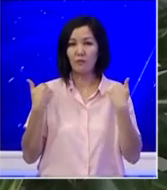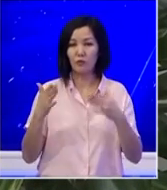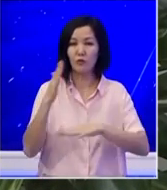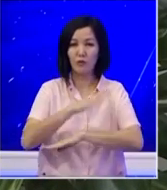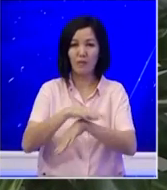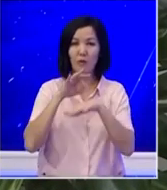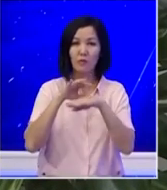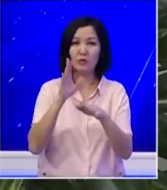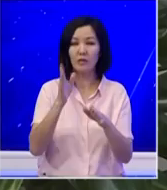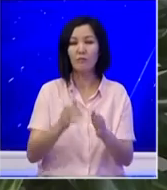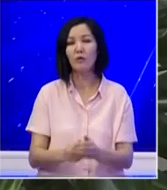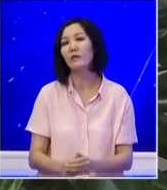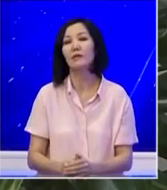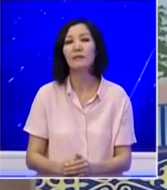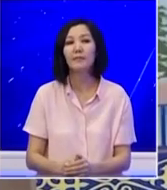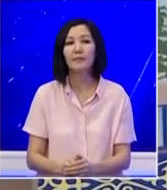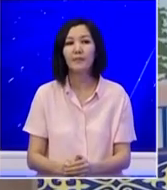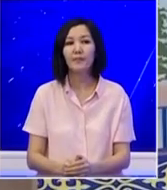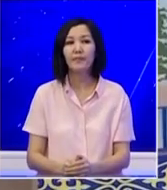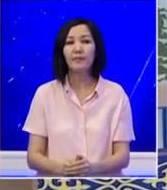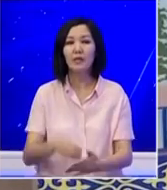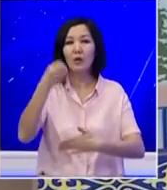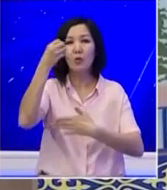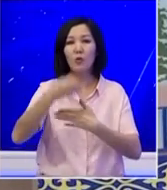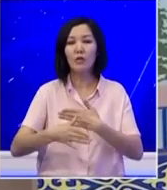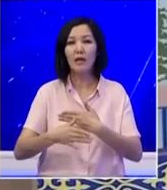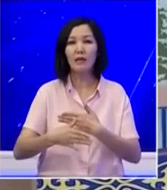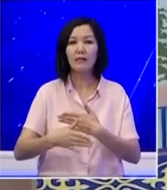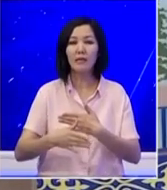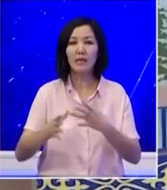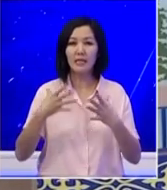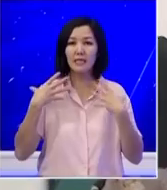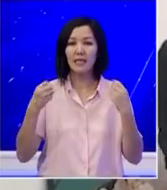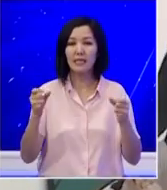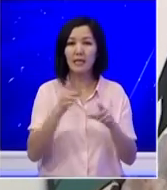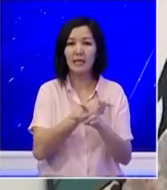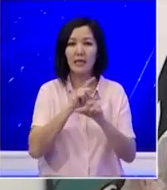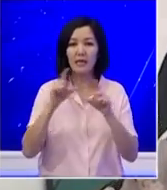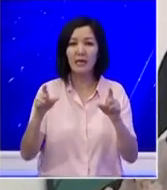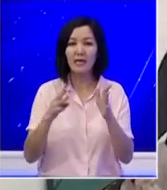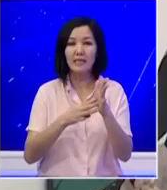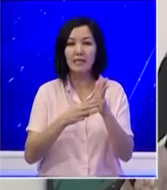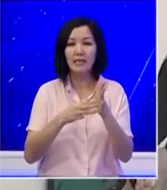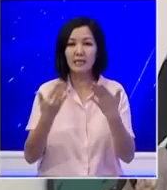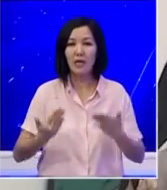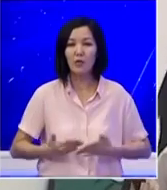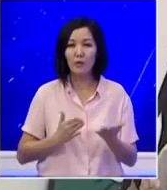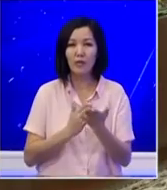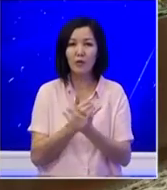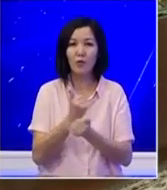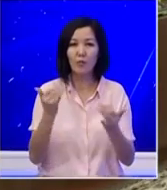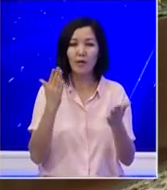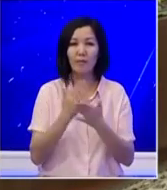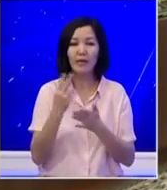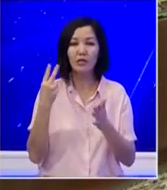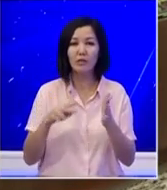сабақтарын жасау үстінде. Аудан орталығындағы жартылай стационарлық мекемеде 8 арнаулы әлеуметтік қызмет түрі бар. 27